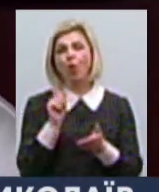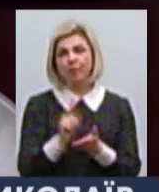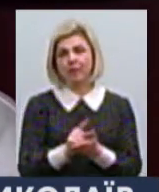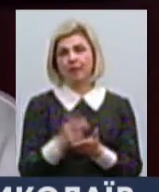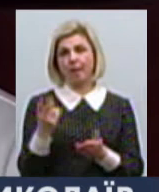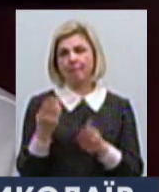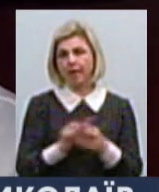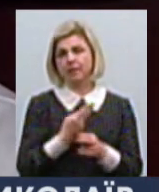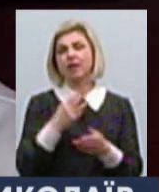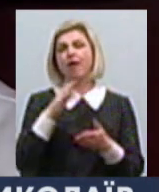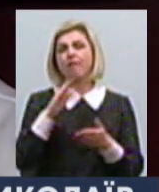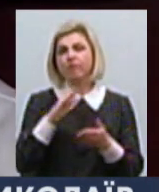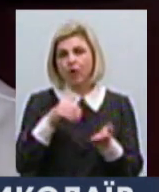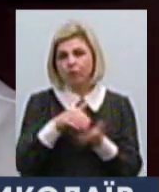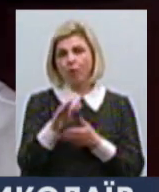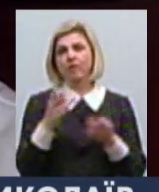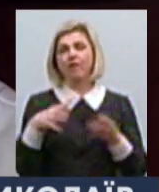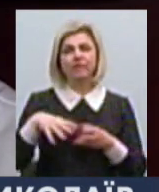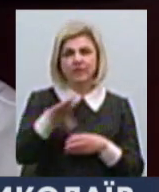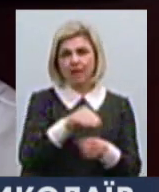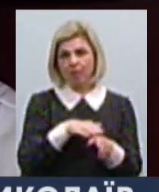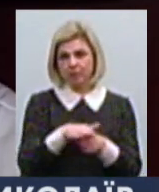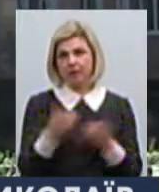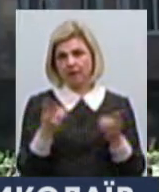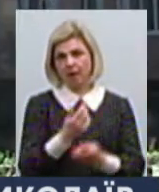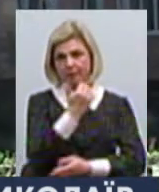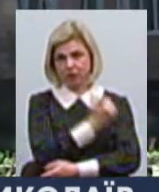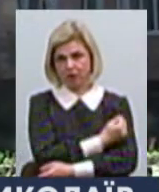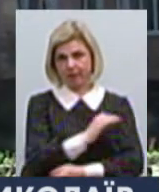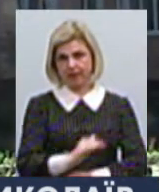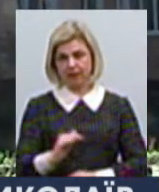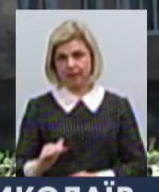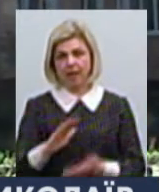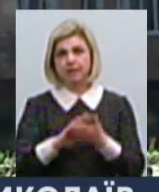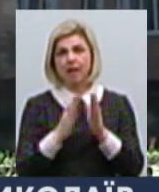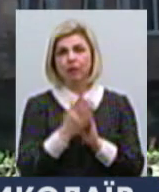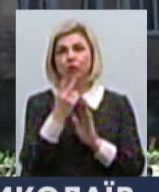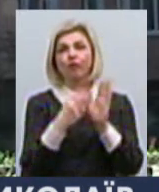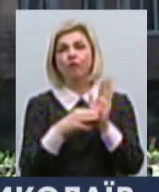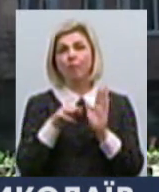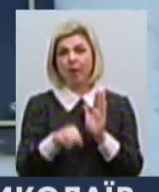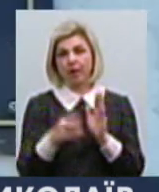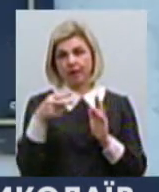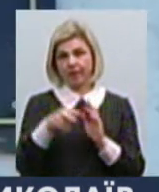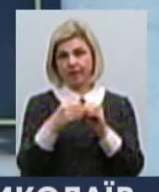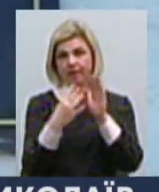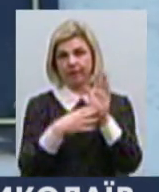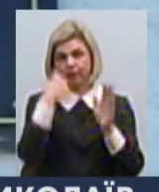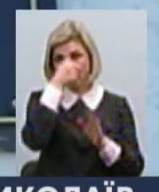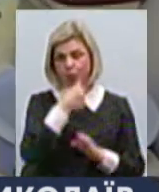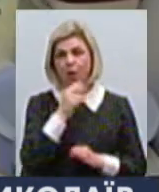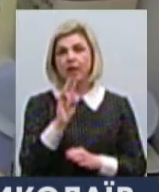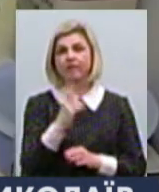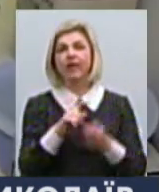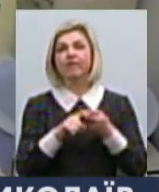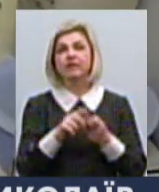без відмовок абсолютно всім потрібно прищеплювати дітей. Станом на 28 березня 2019 року в Миколаївській обласній